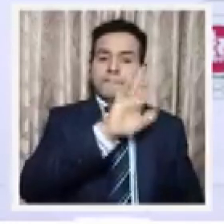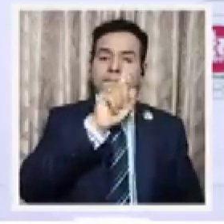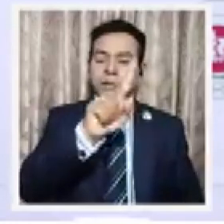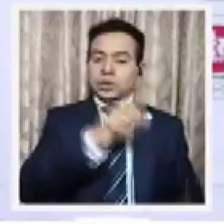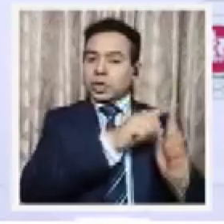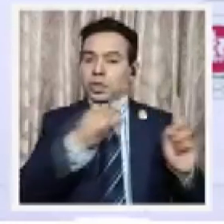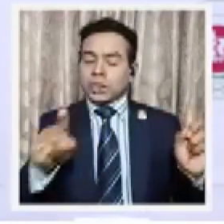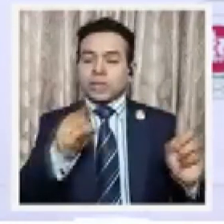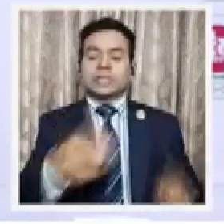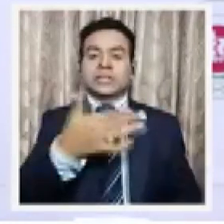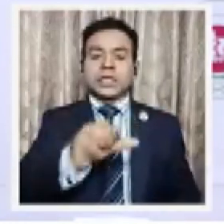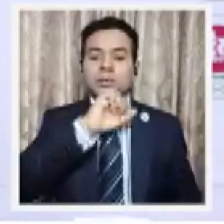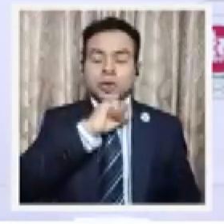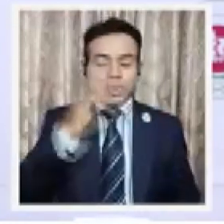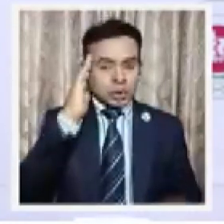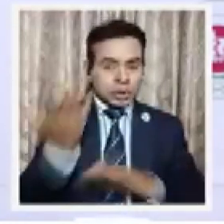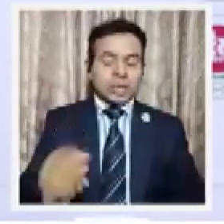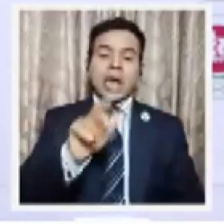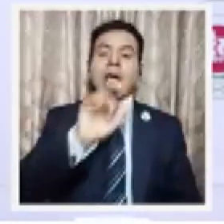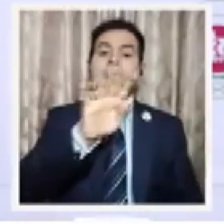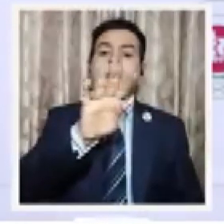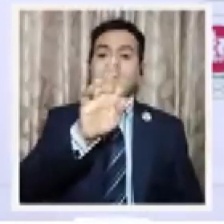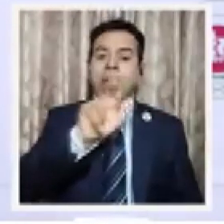6.55%, 41 থেকে 50 435 জন